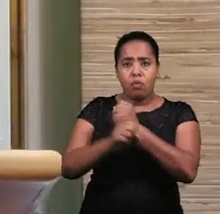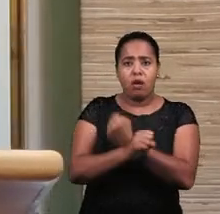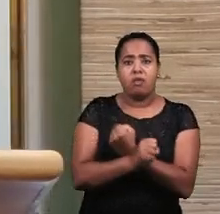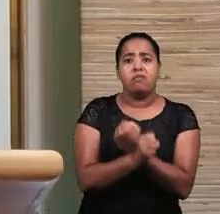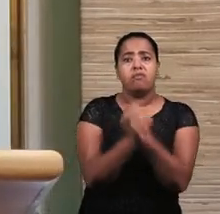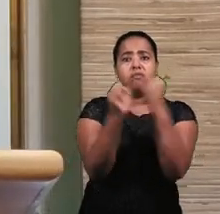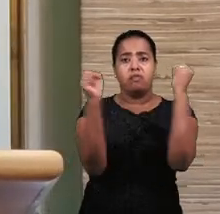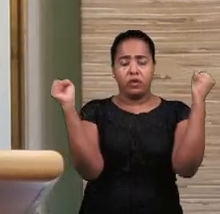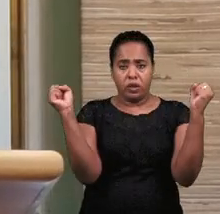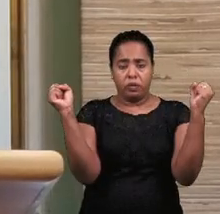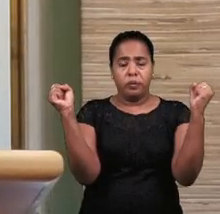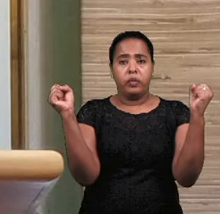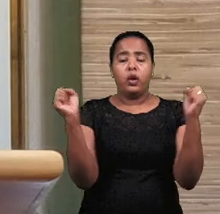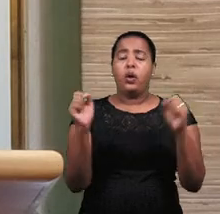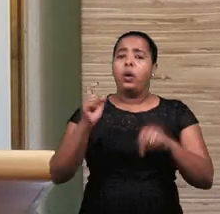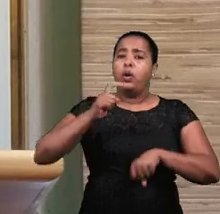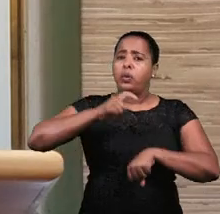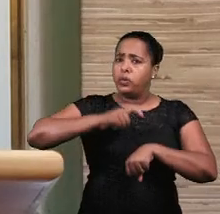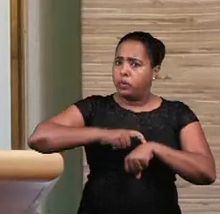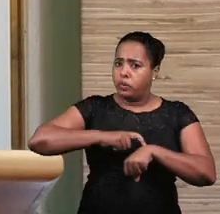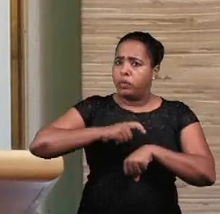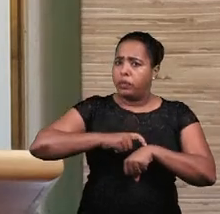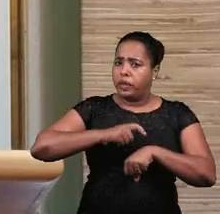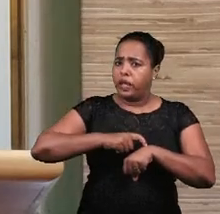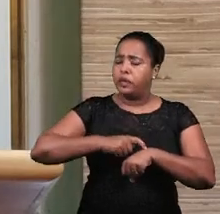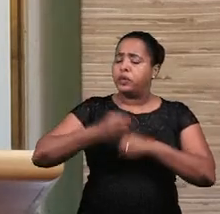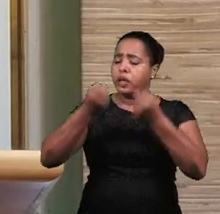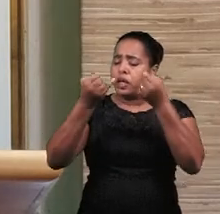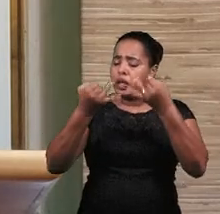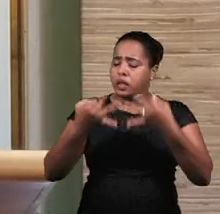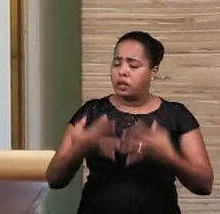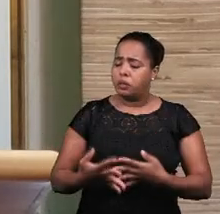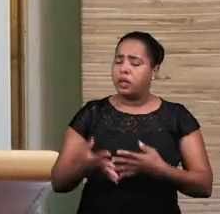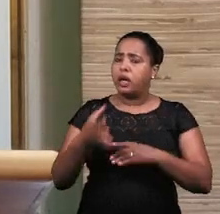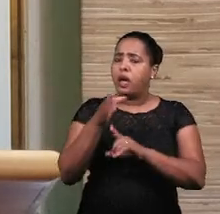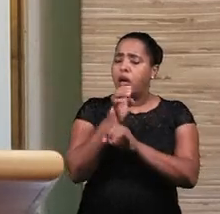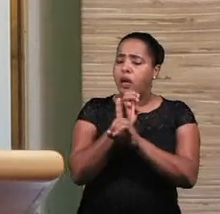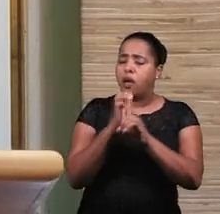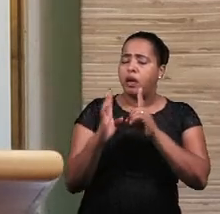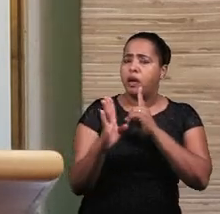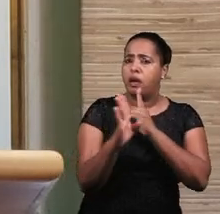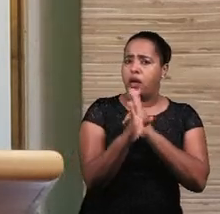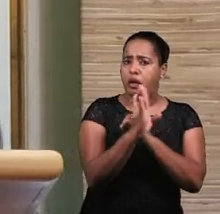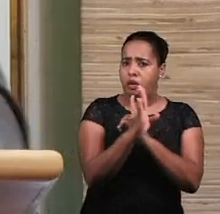bien, quand ils ont parlé à propos de l'école biblique dominicale,